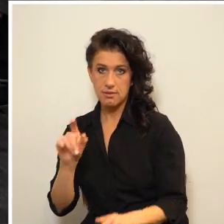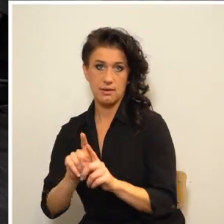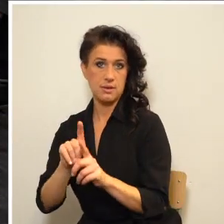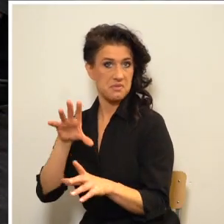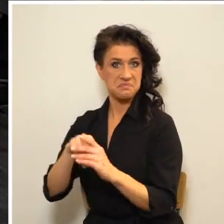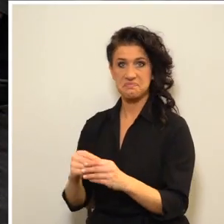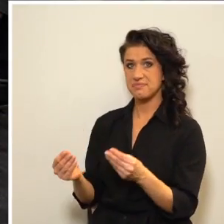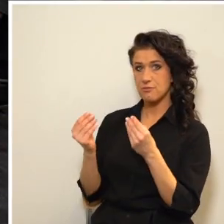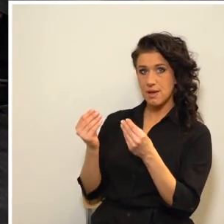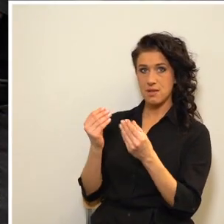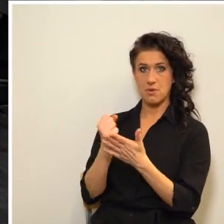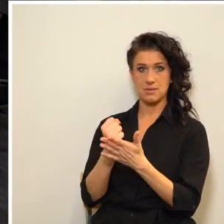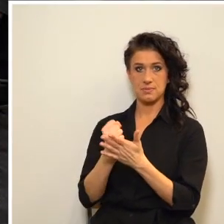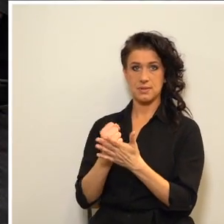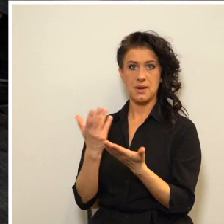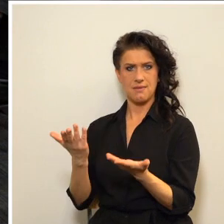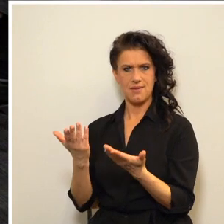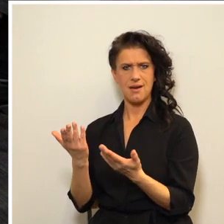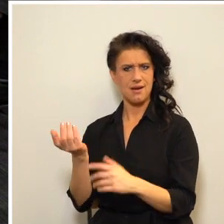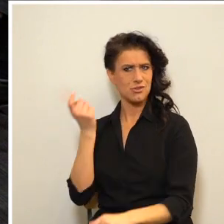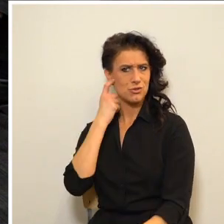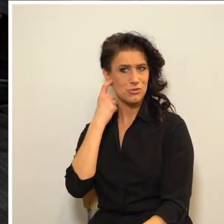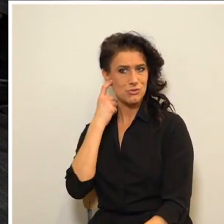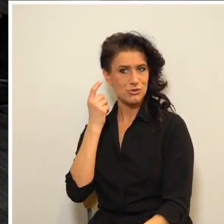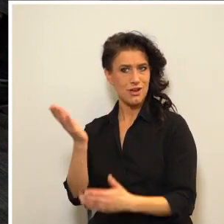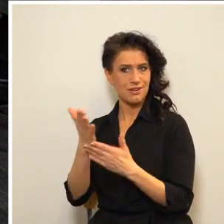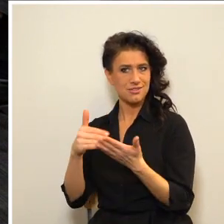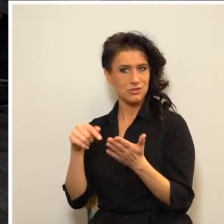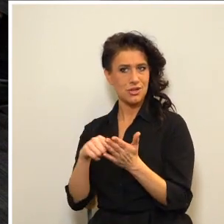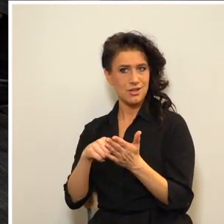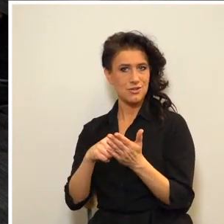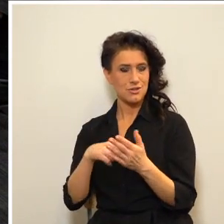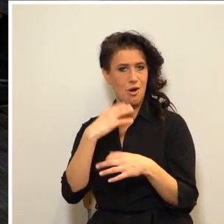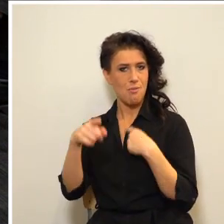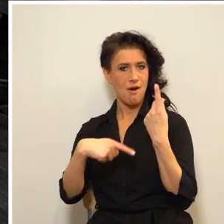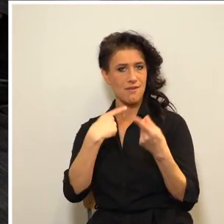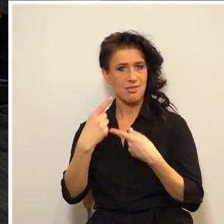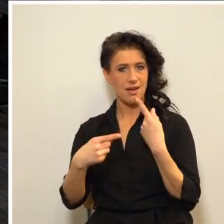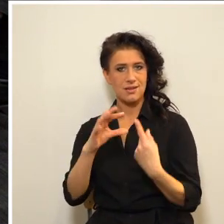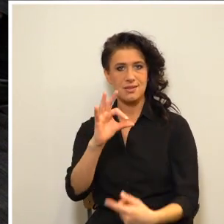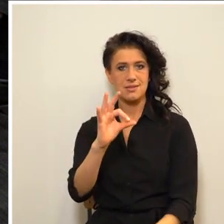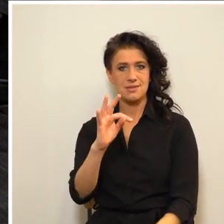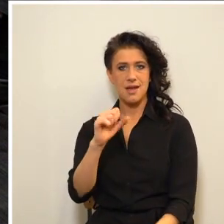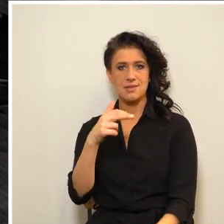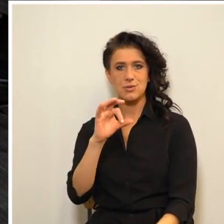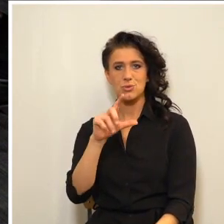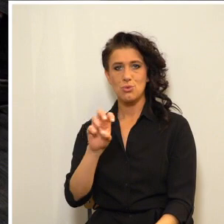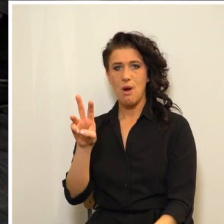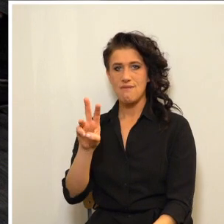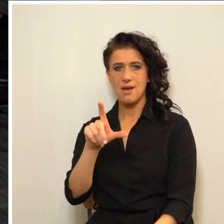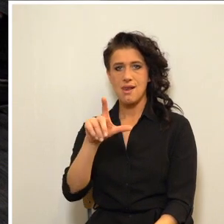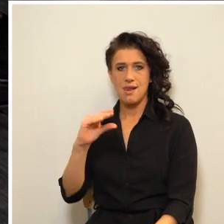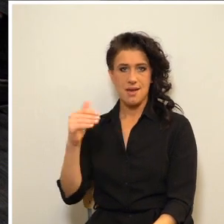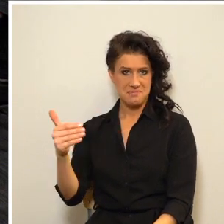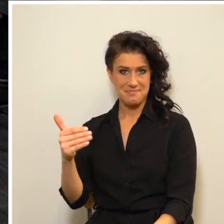niesamowite jest to że to brzmi prawie jak fragment powieści Stanisława Lema a a jest to to jest coś co się